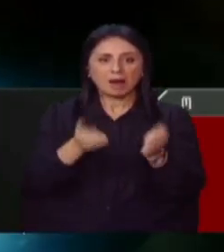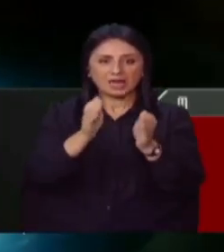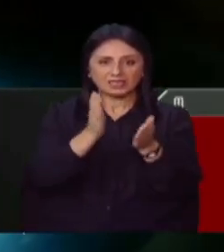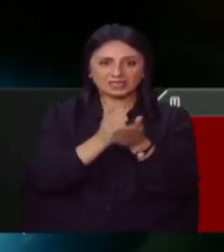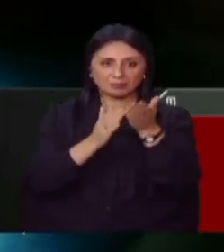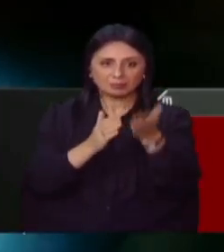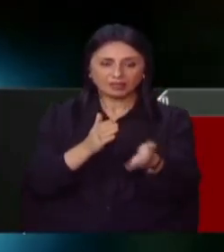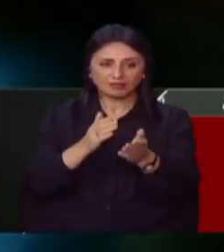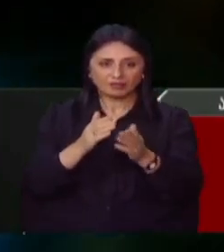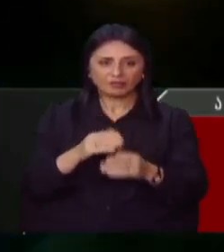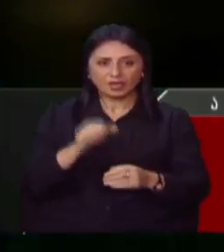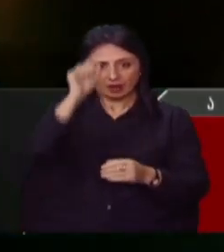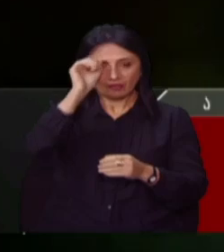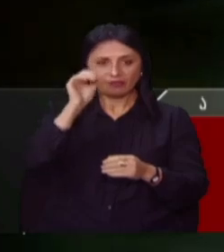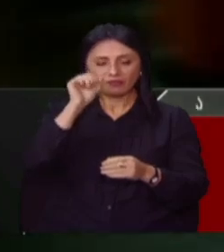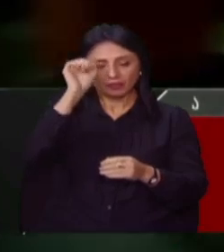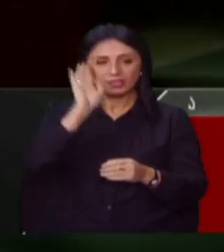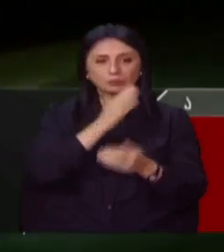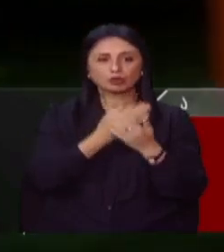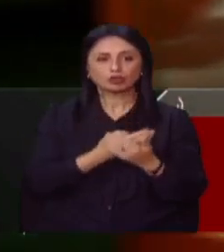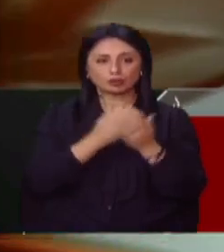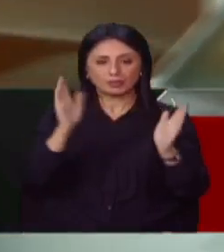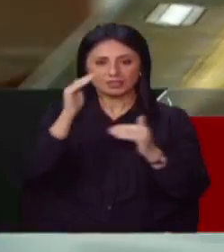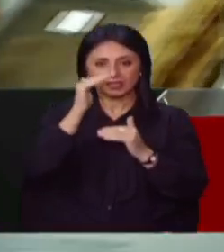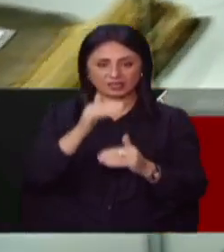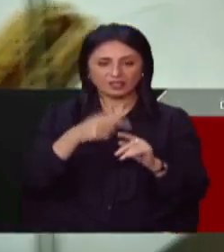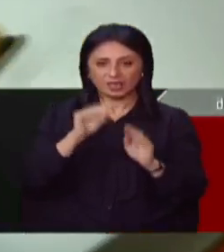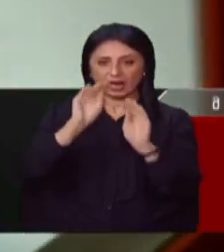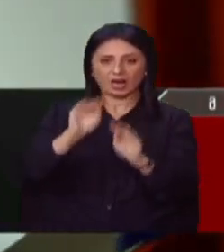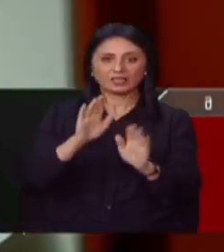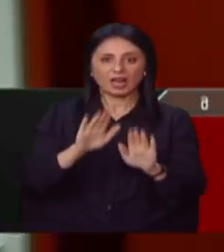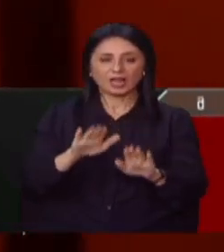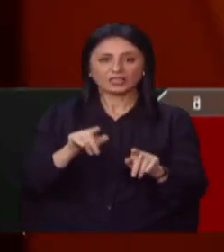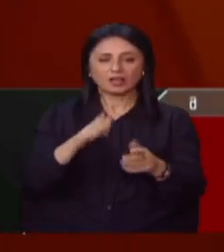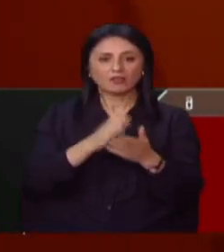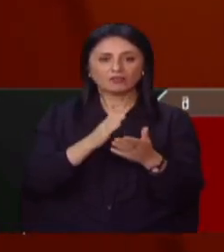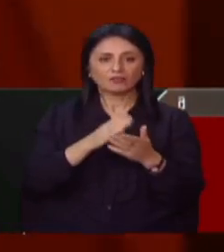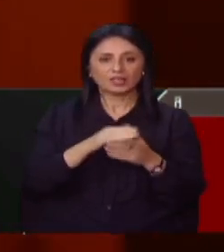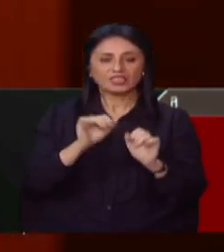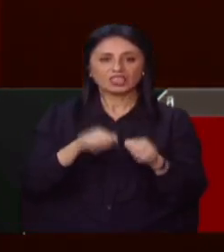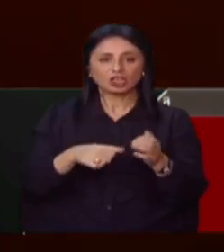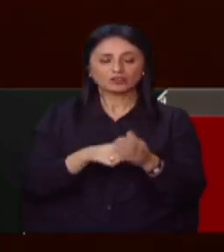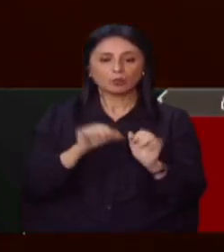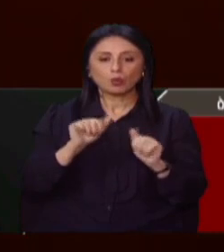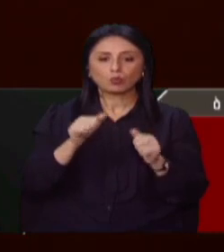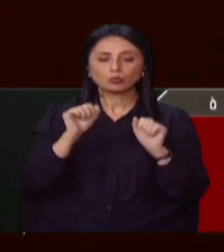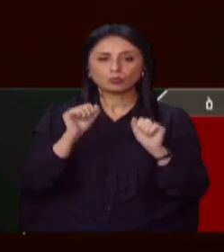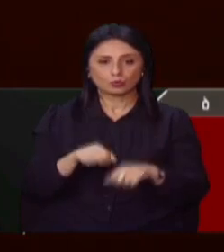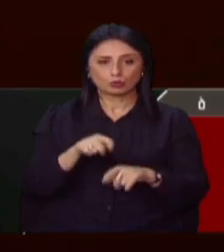acuiaris, haholis, tishoblis, hati, sore, machoris, saia, canta usta, adgili, a ceheba, sașualebas, tu rodi,